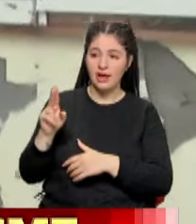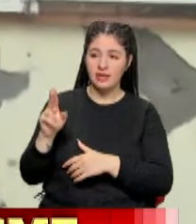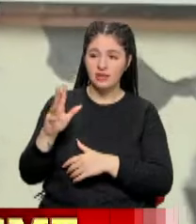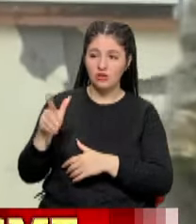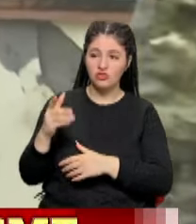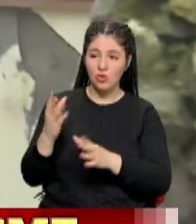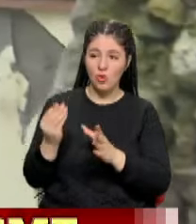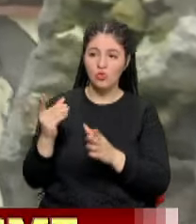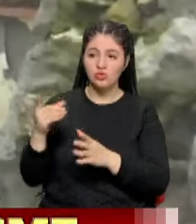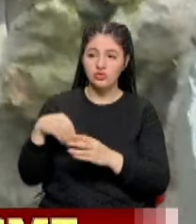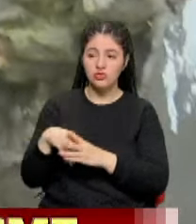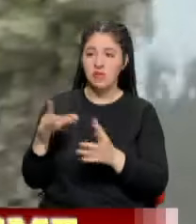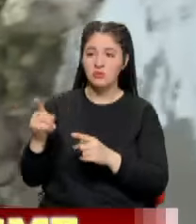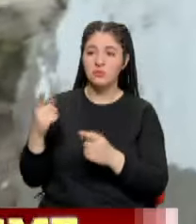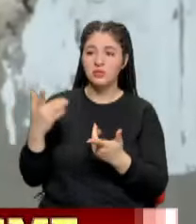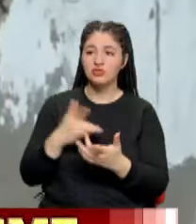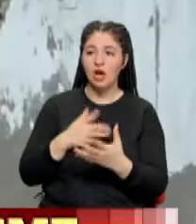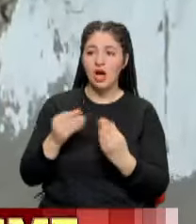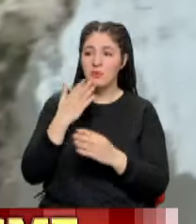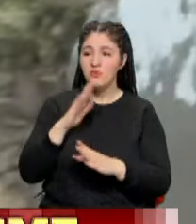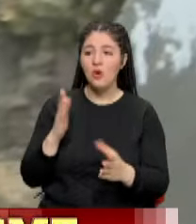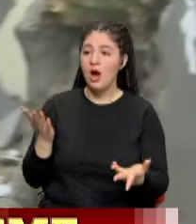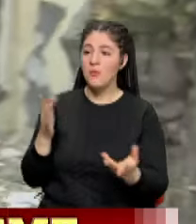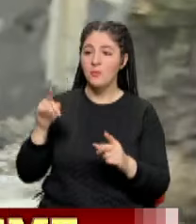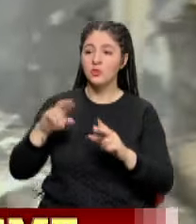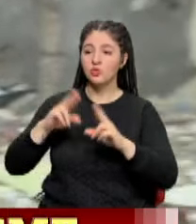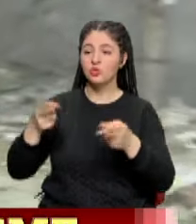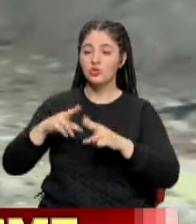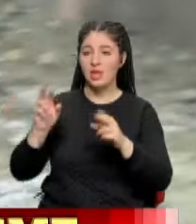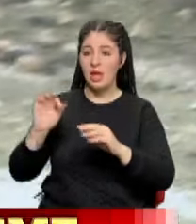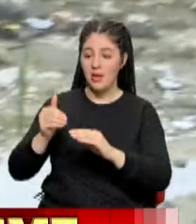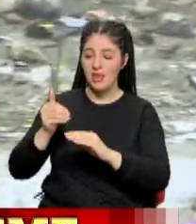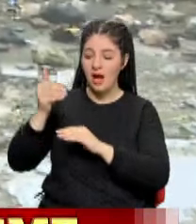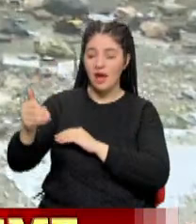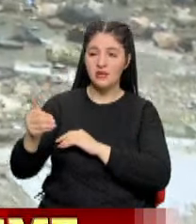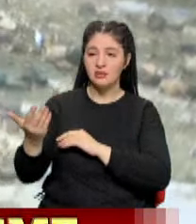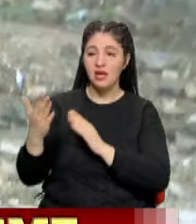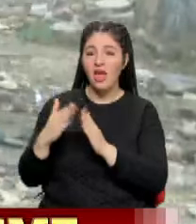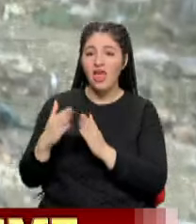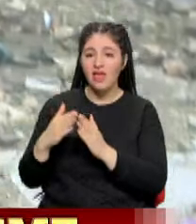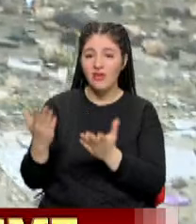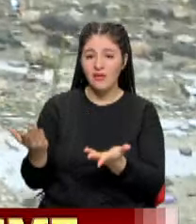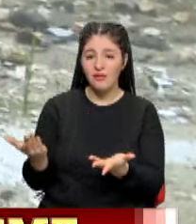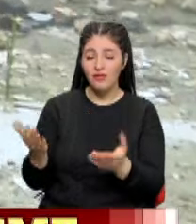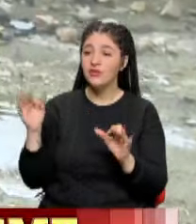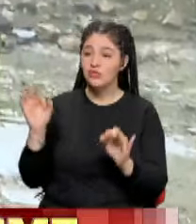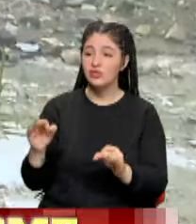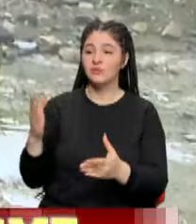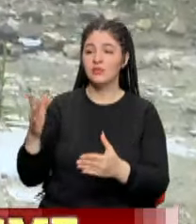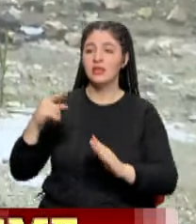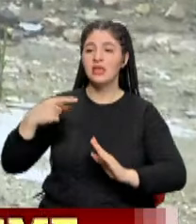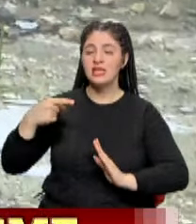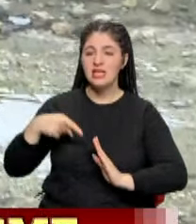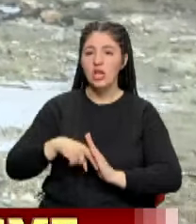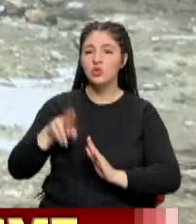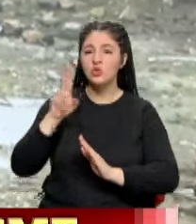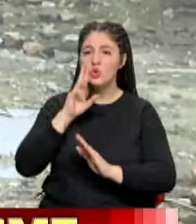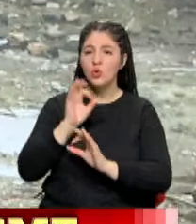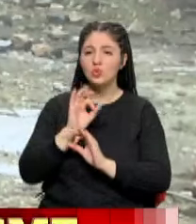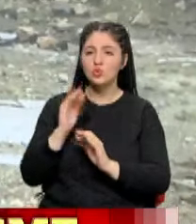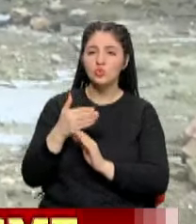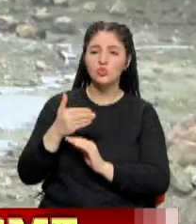meydana geldiği için, evet, belki burada bir can kaybı yok ama bu dükkanların hemen arkası evdi ve şimdi derin, sonsuz